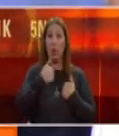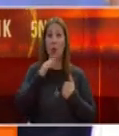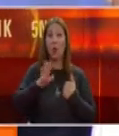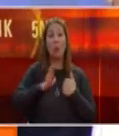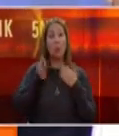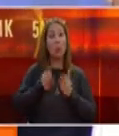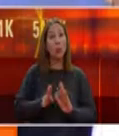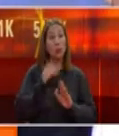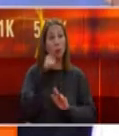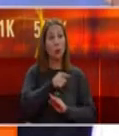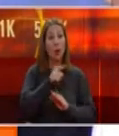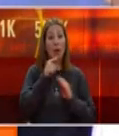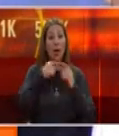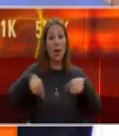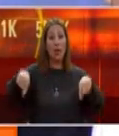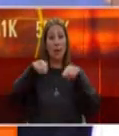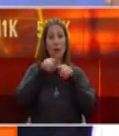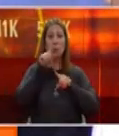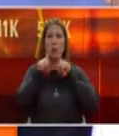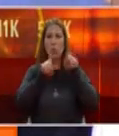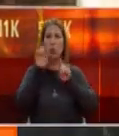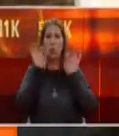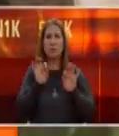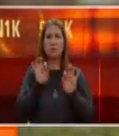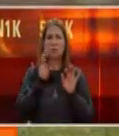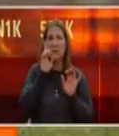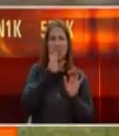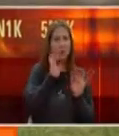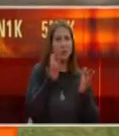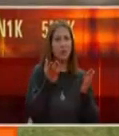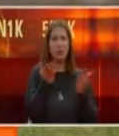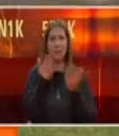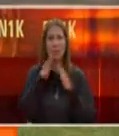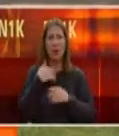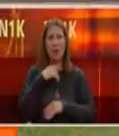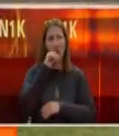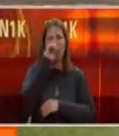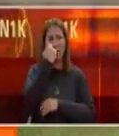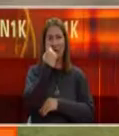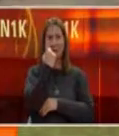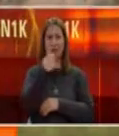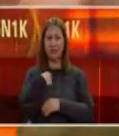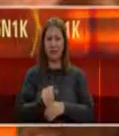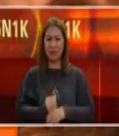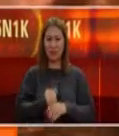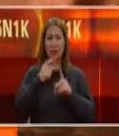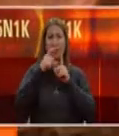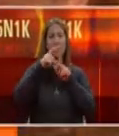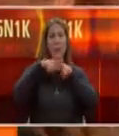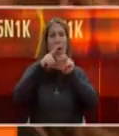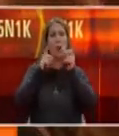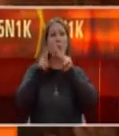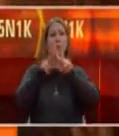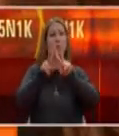doğduğunda etrafıma soru sormaya başladım ama kimseyi bulamadım. Yalnız hissettim kendimi. Down sendromlu. Evet, Down sendromlu doğdu